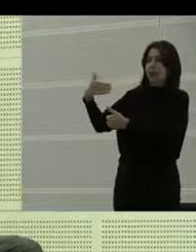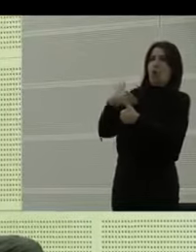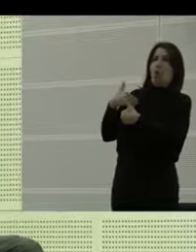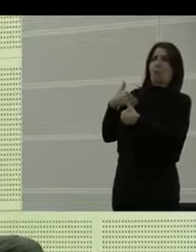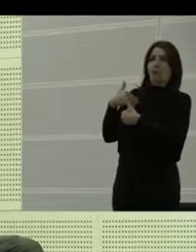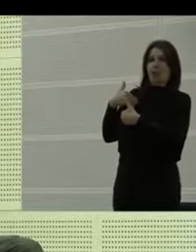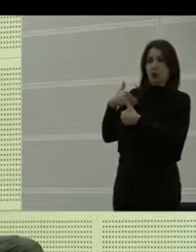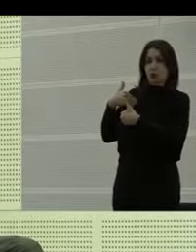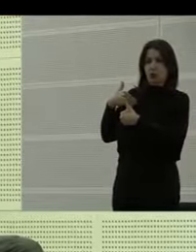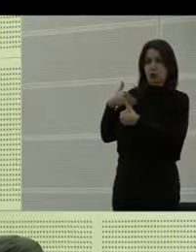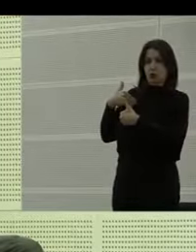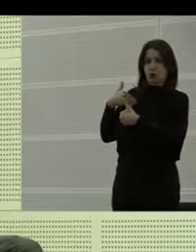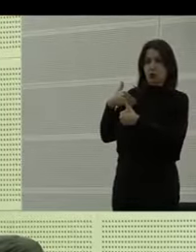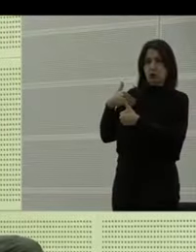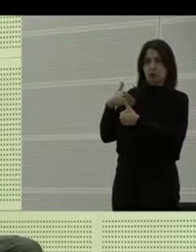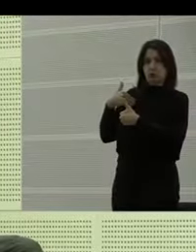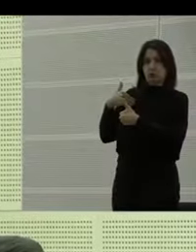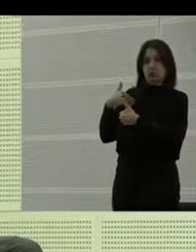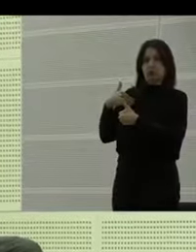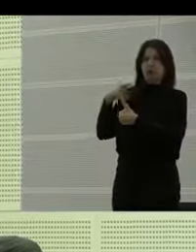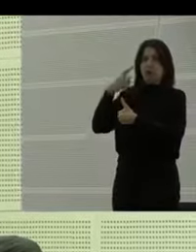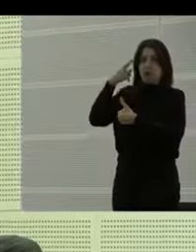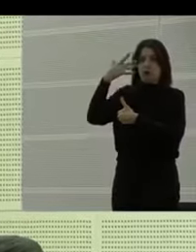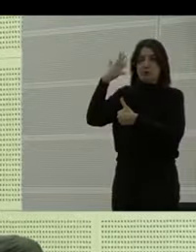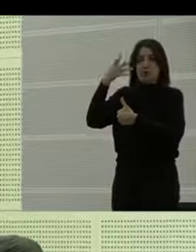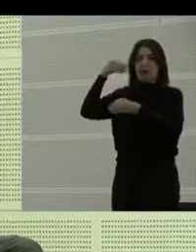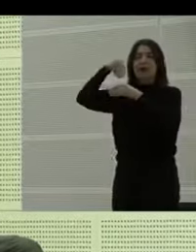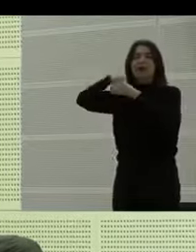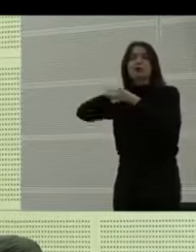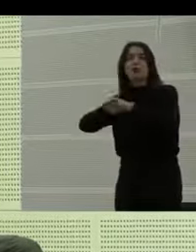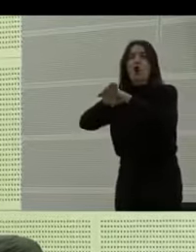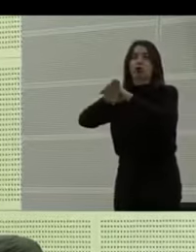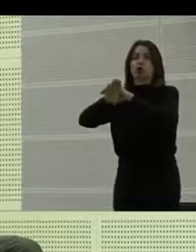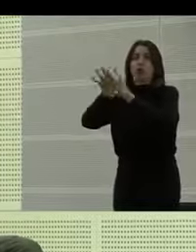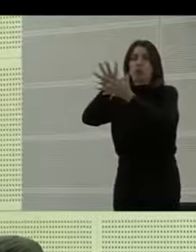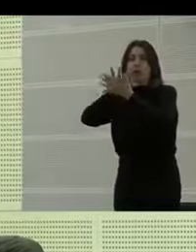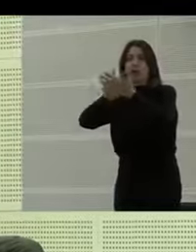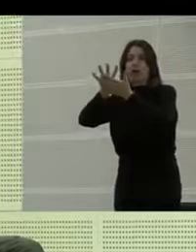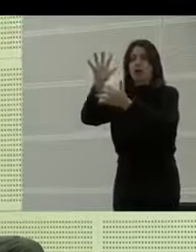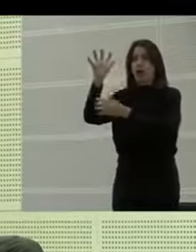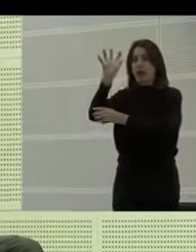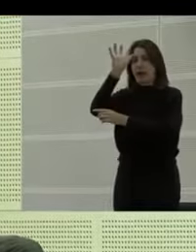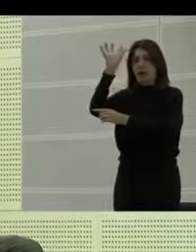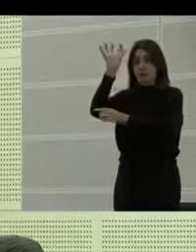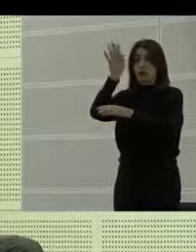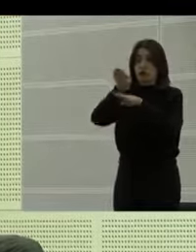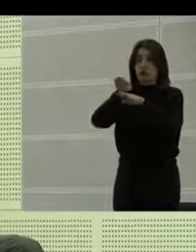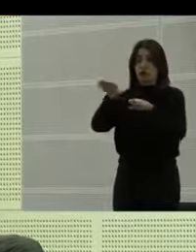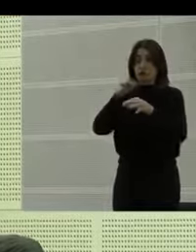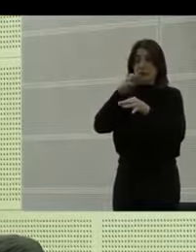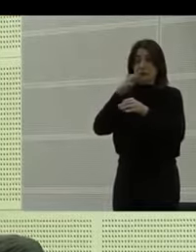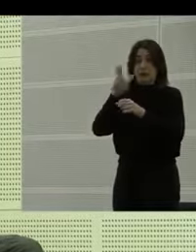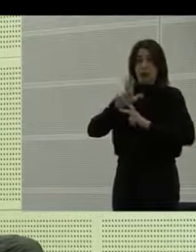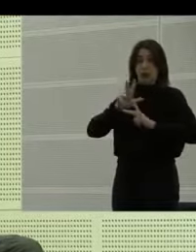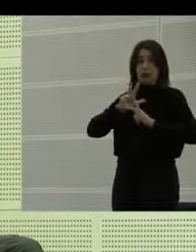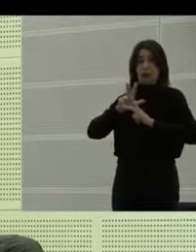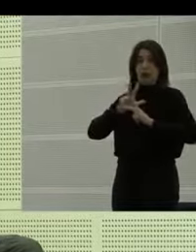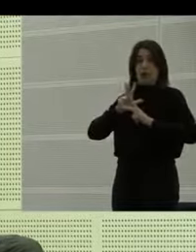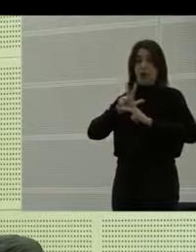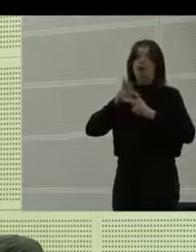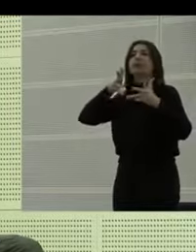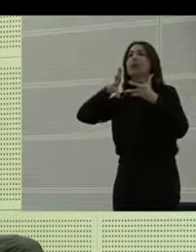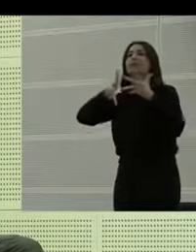Voi sapete che le favole hanno dei significati molto profondi. La psicanalisi freudiana